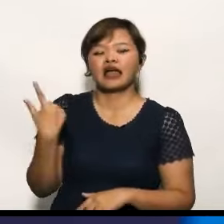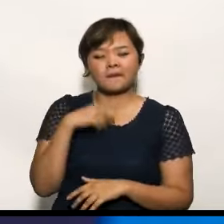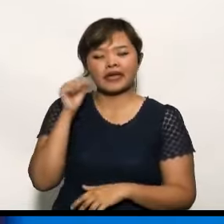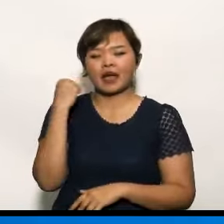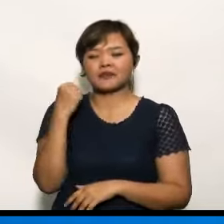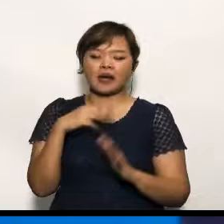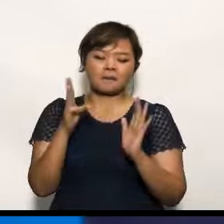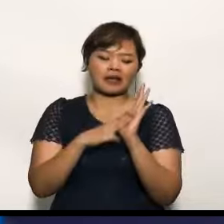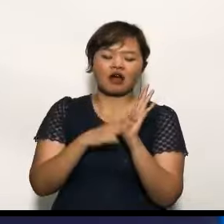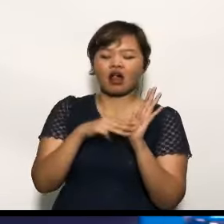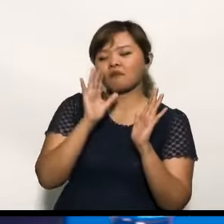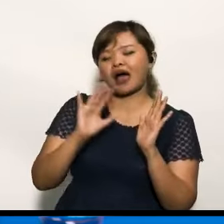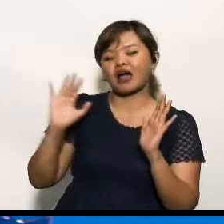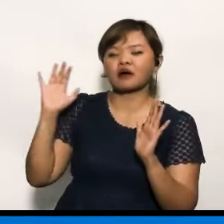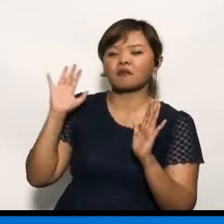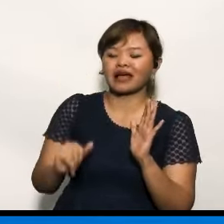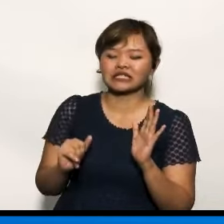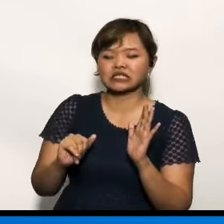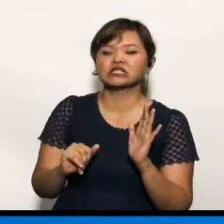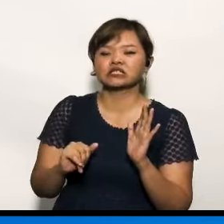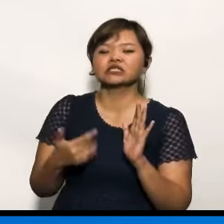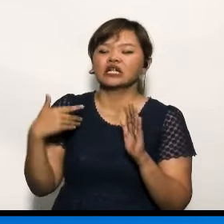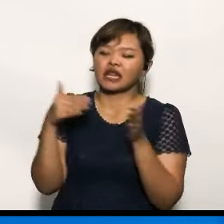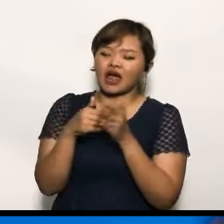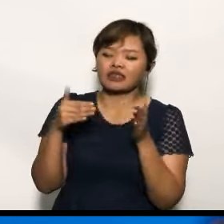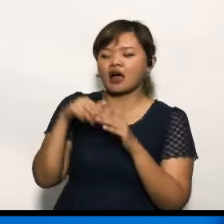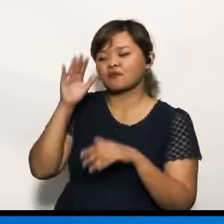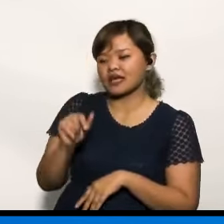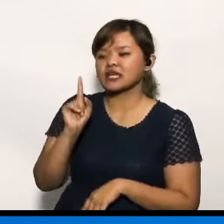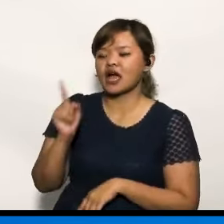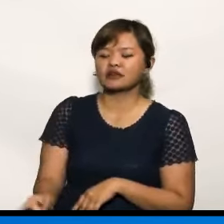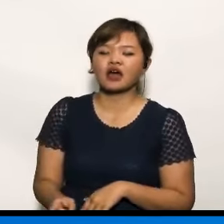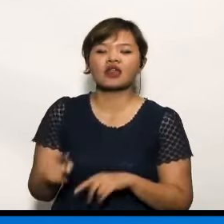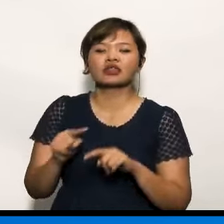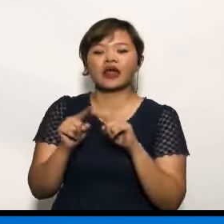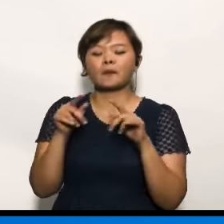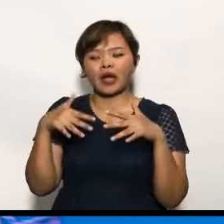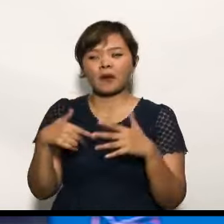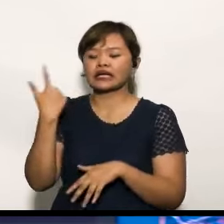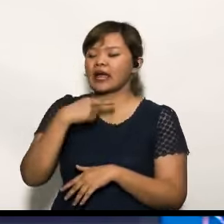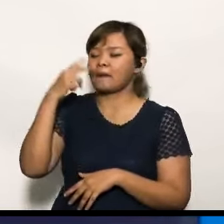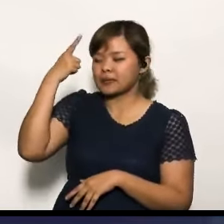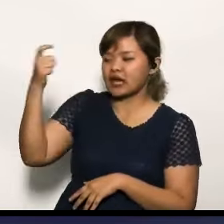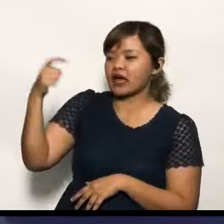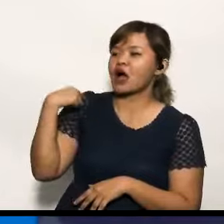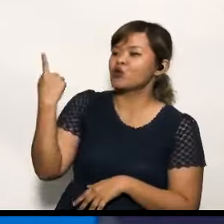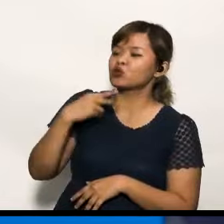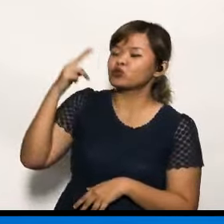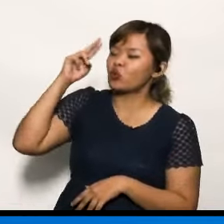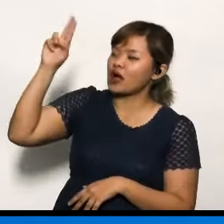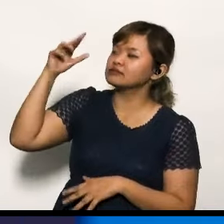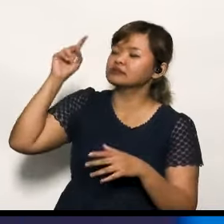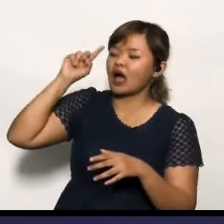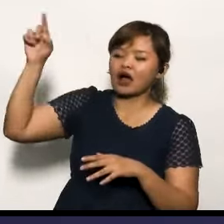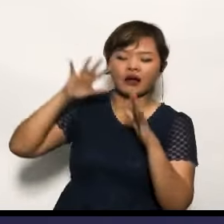Kami gak terlepas dari masalah kami. Kami gak terlepas dari tantangan kami. Tuhan, tapi kami percaya Tuhan Engkau Allah yang